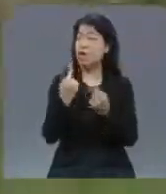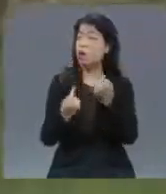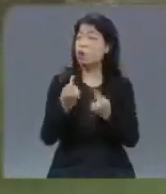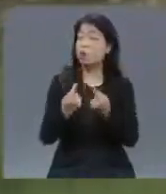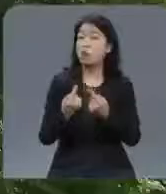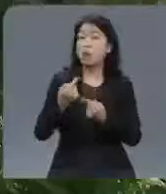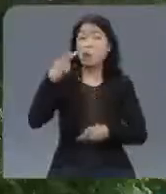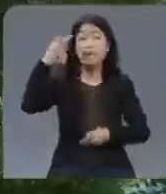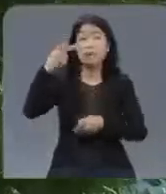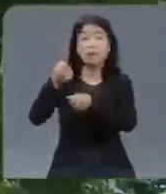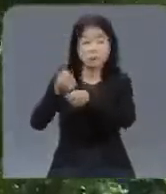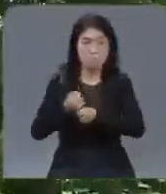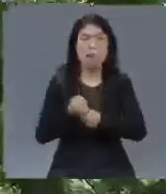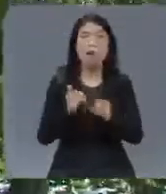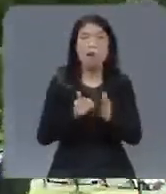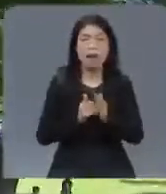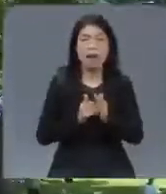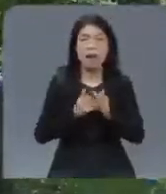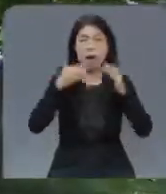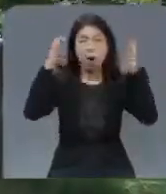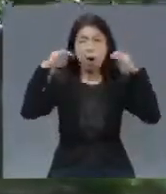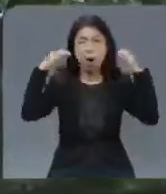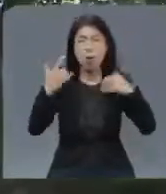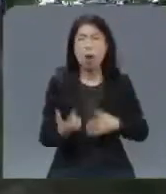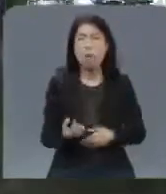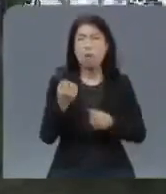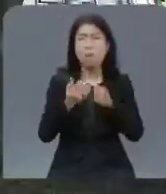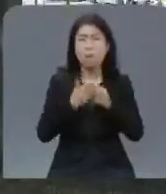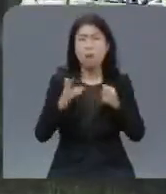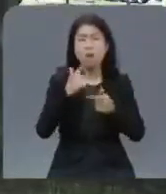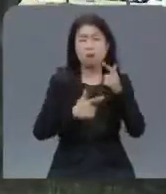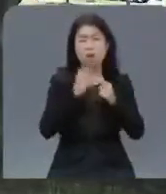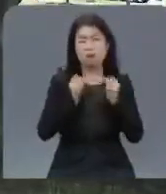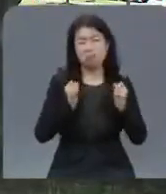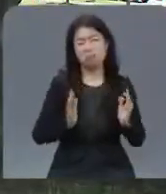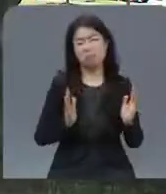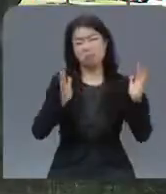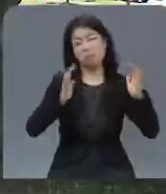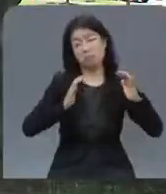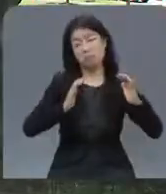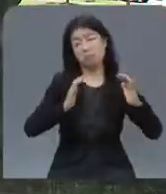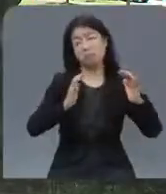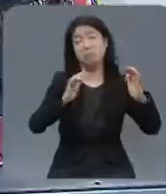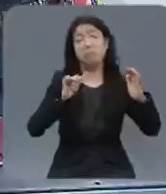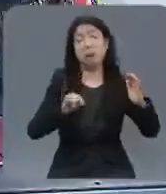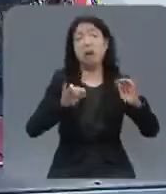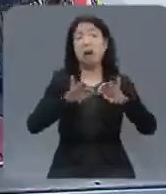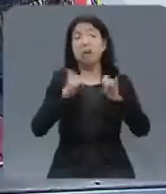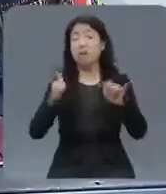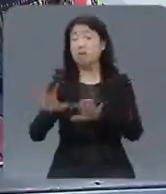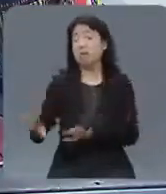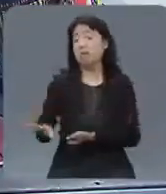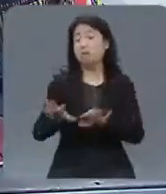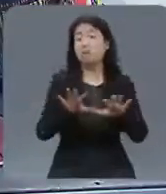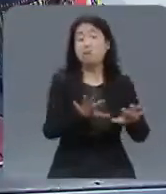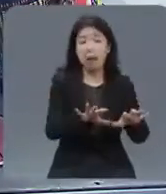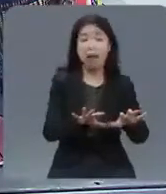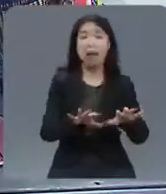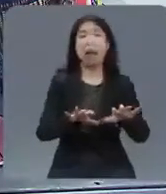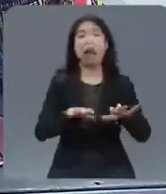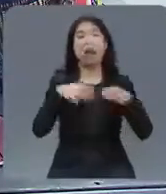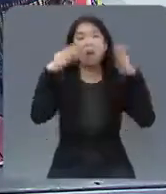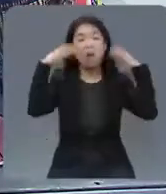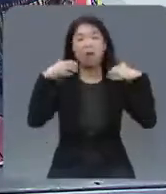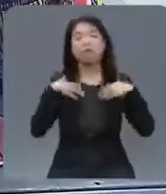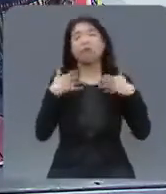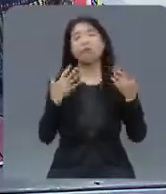빨랐습니다 때이른 더위에 나무그늘이 이어지는 강국은 나들이 객들이 엘로 가득합니다 더위에 지친 몸과 마음을